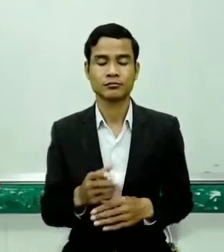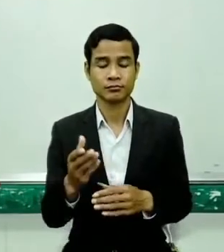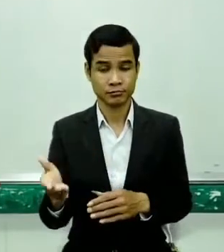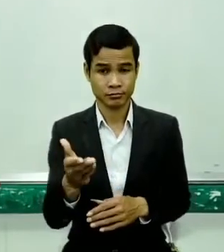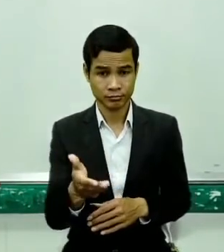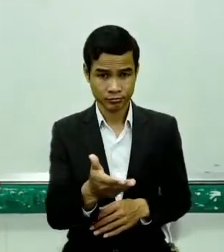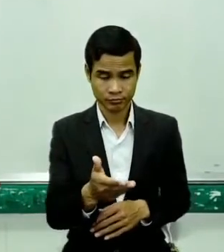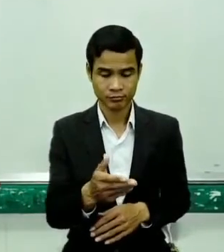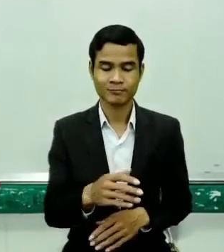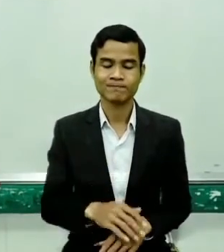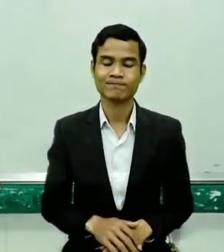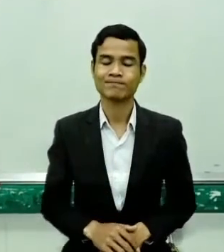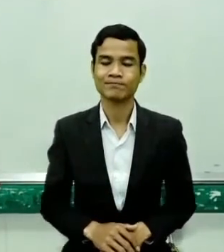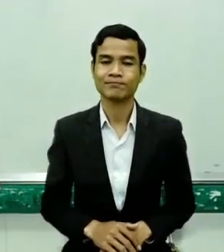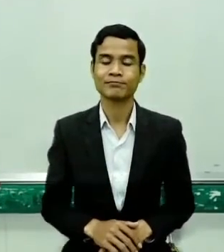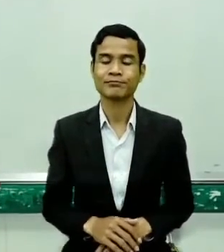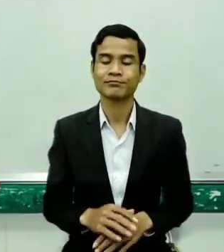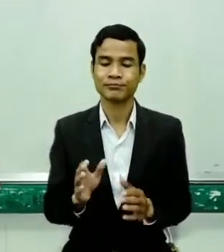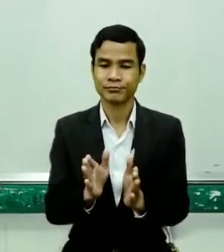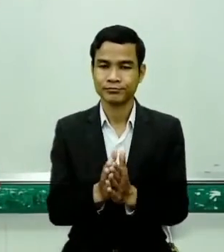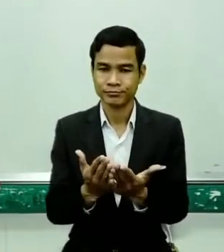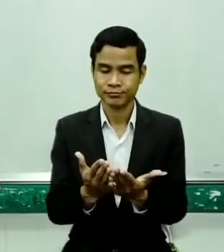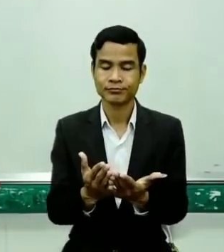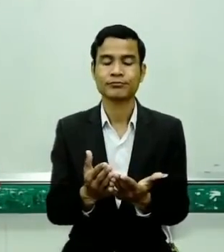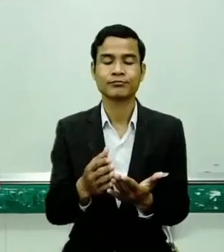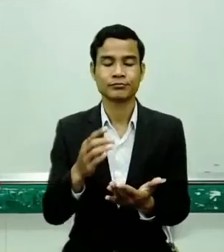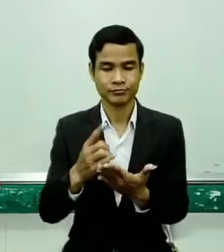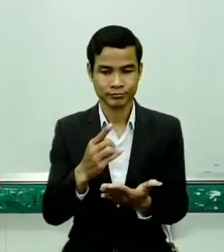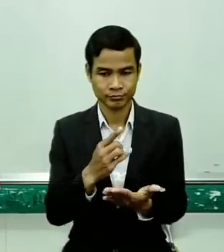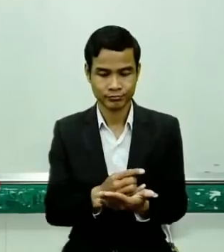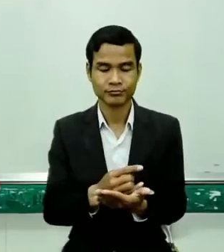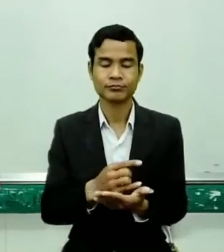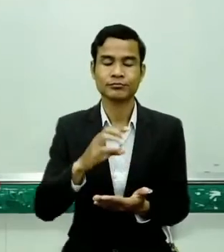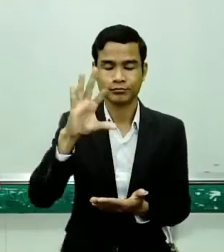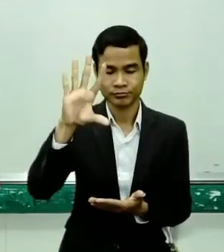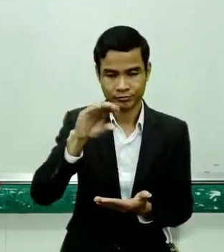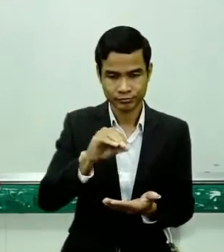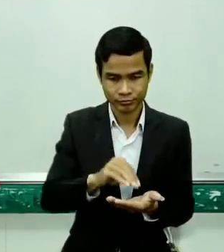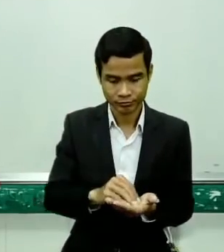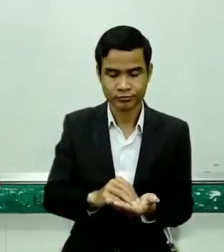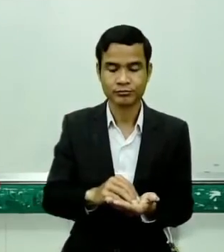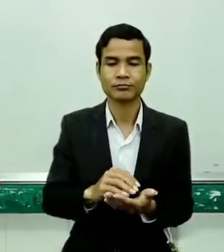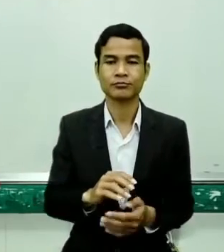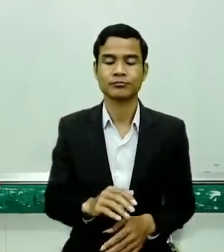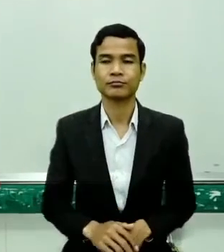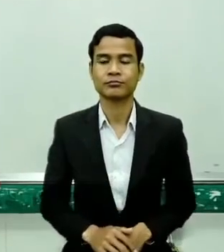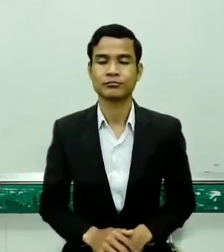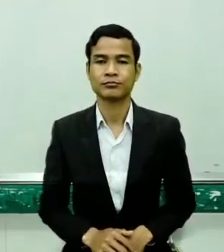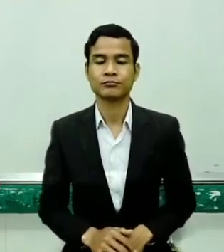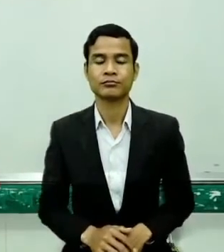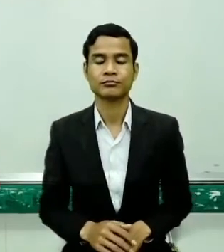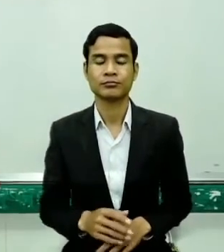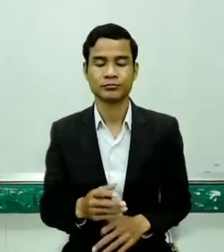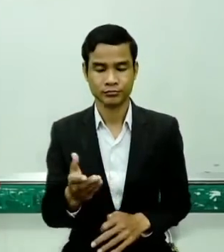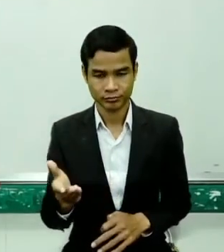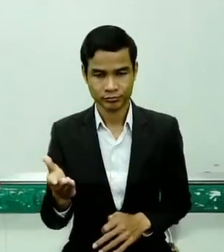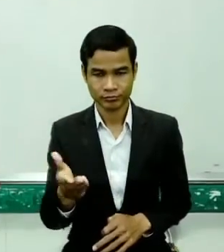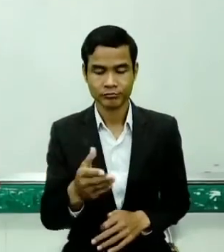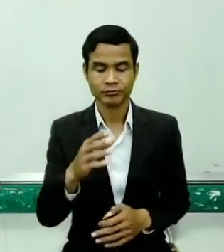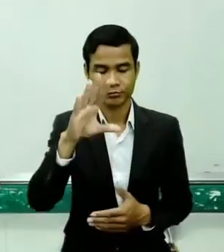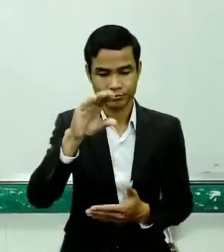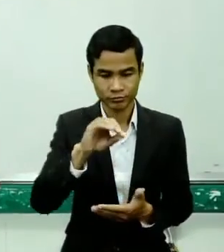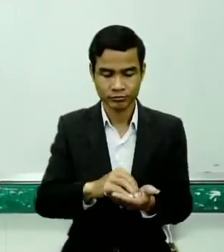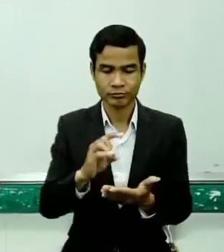Cho con dục sự phần láng một chùm lòng mê riêng. Đói con